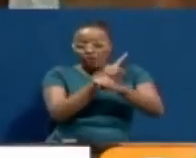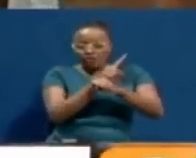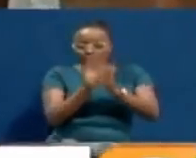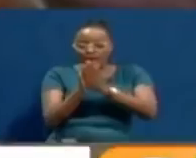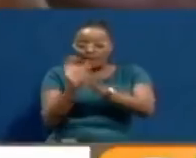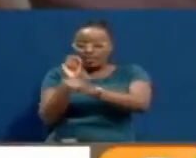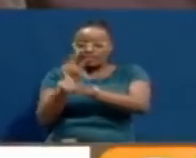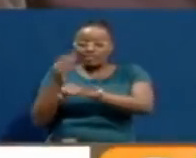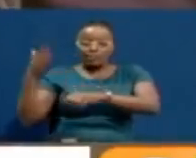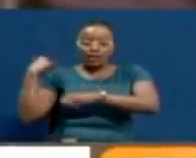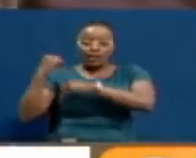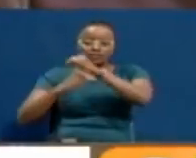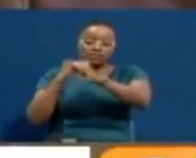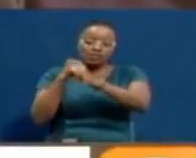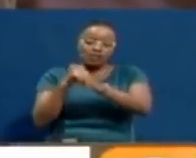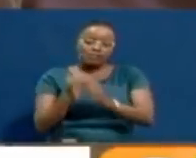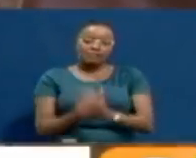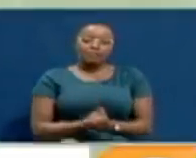December last year.